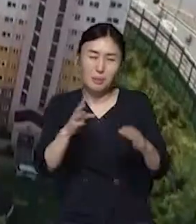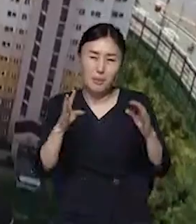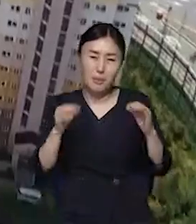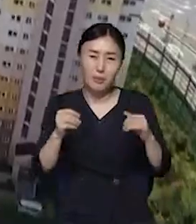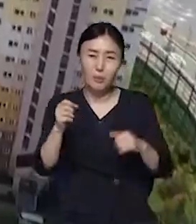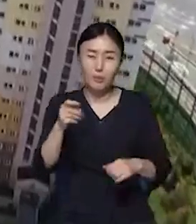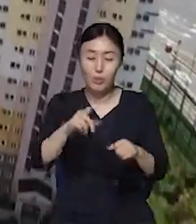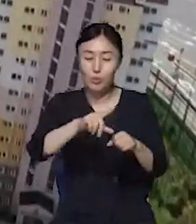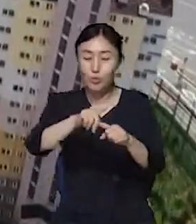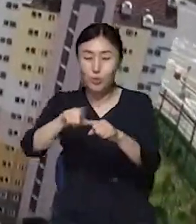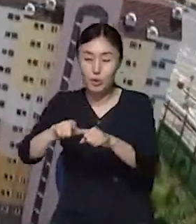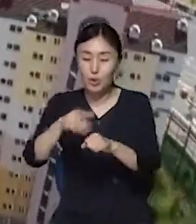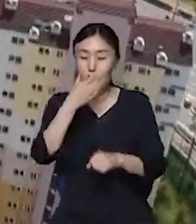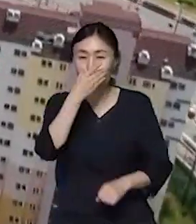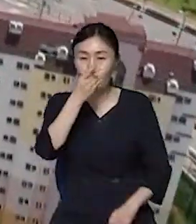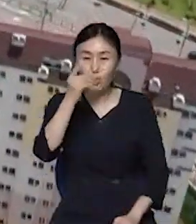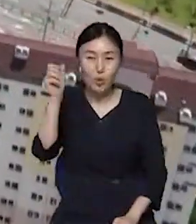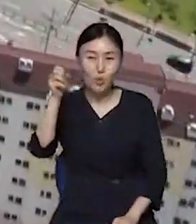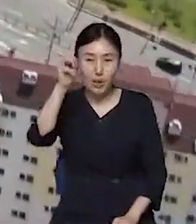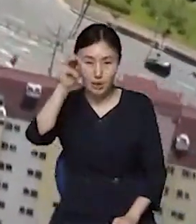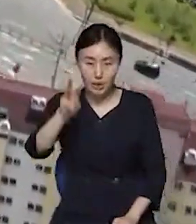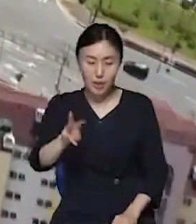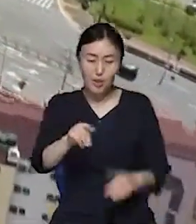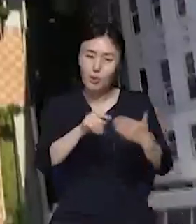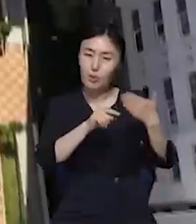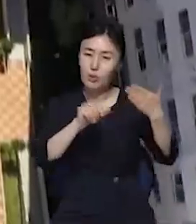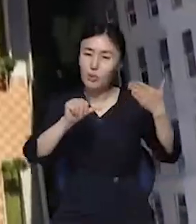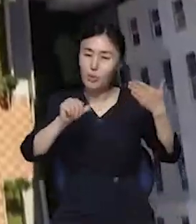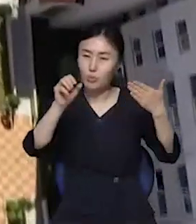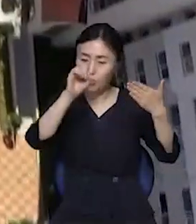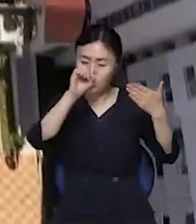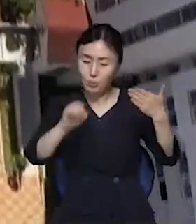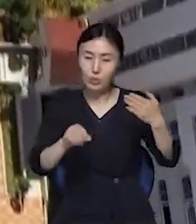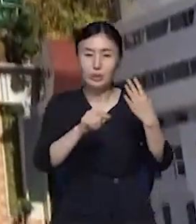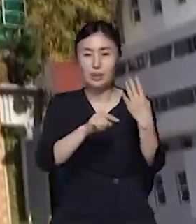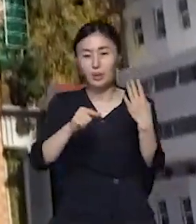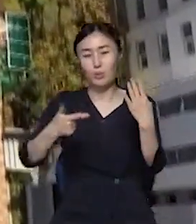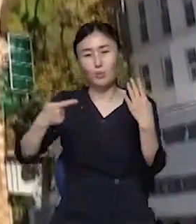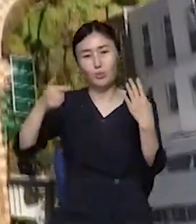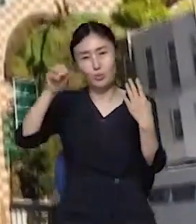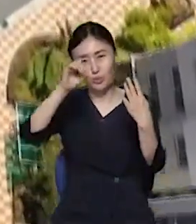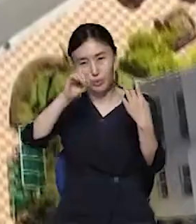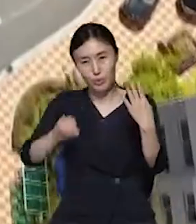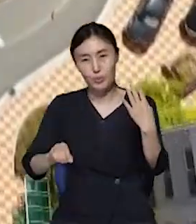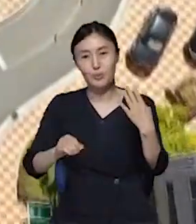인근 순천과 광양은 각각 9.5%, 4.6%입니다.